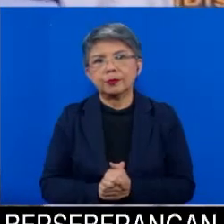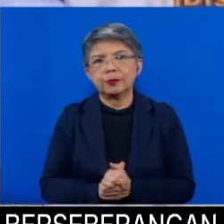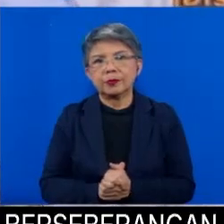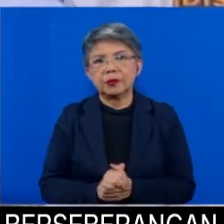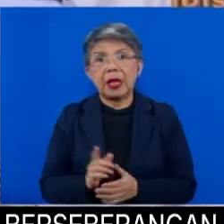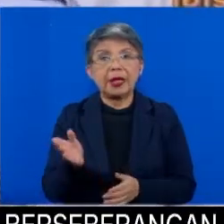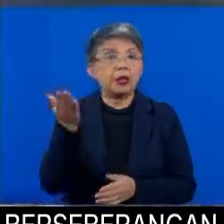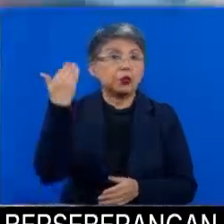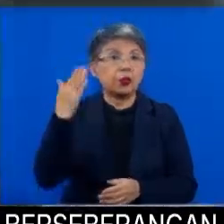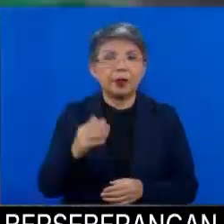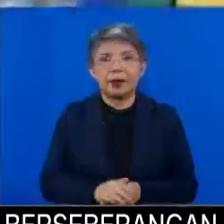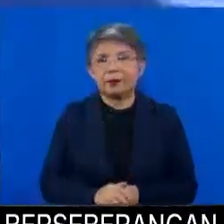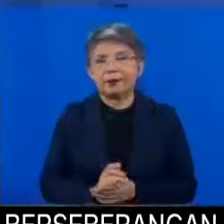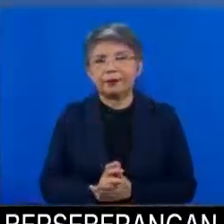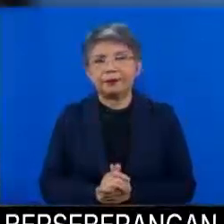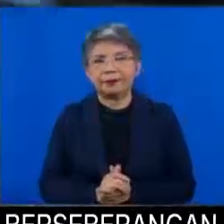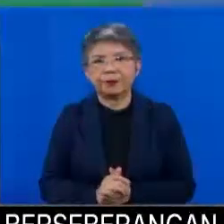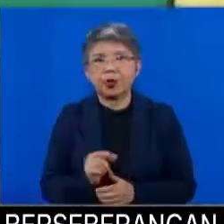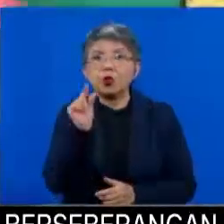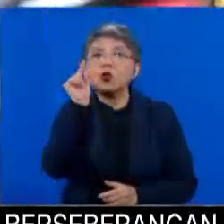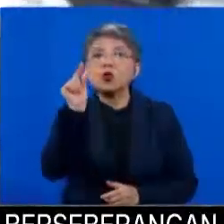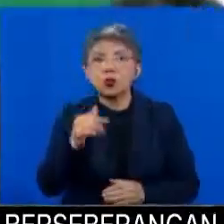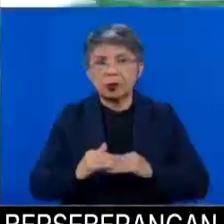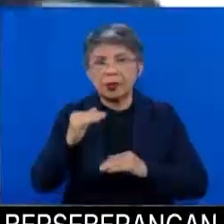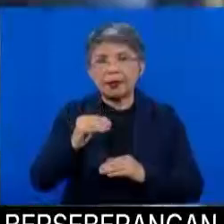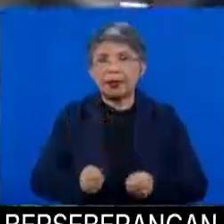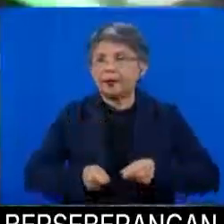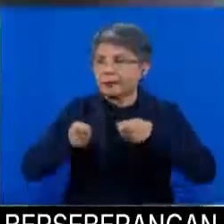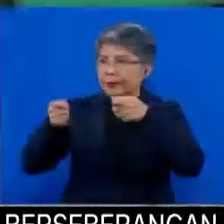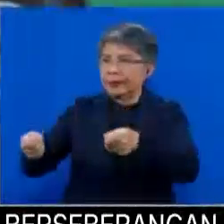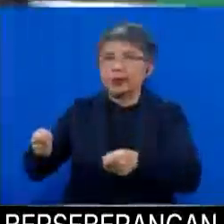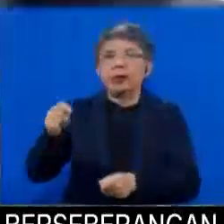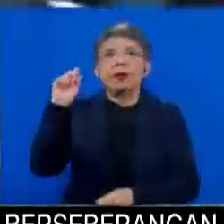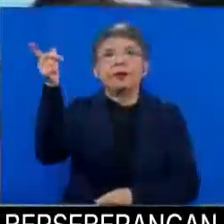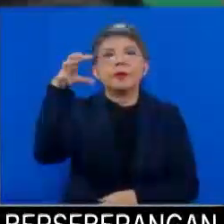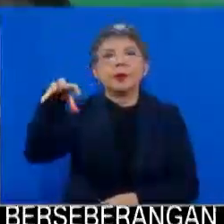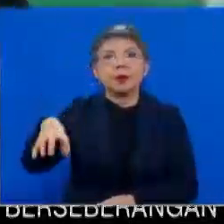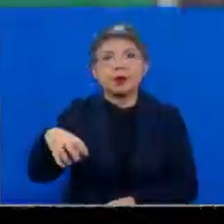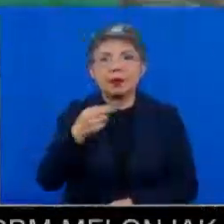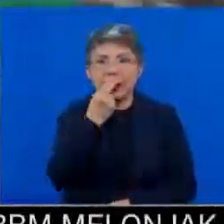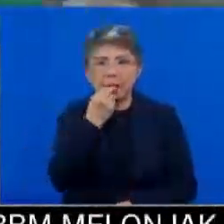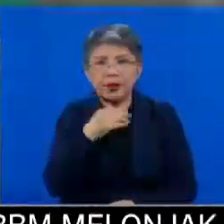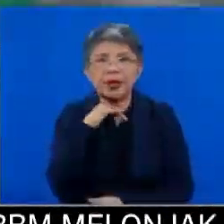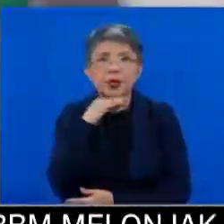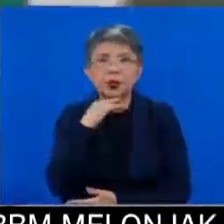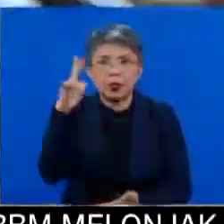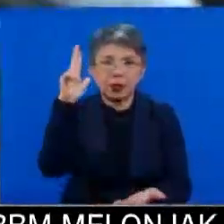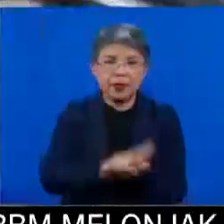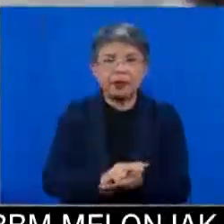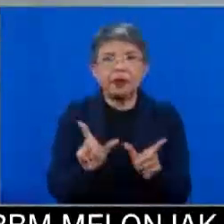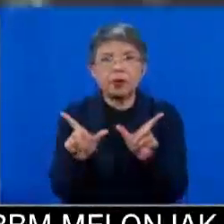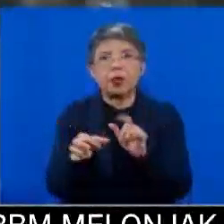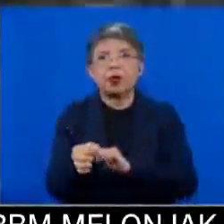dari tarif yang lama. Usulan kenaikan tarif ini akan diserahkan ke pemerintah Kota Bandung dan tinggal menunggu ditetapkan oleh Wali